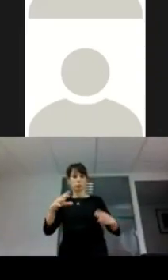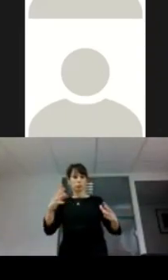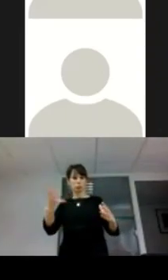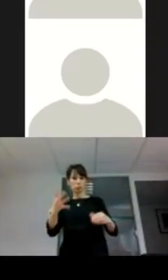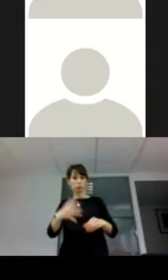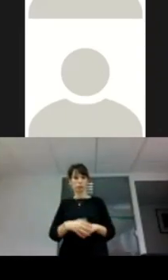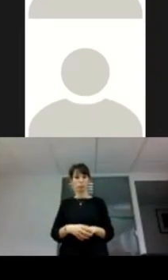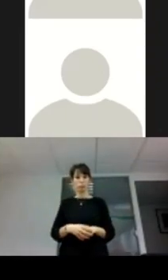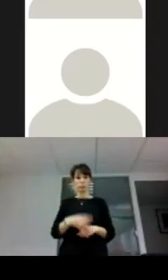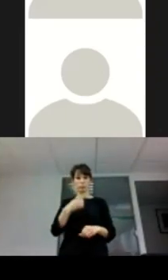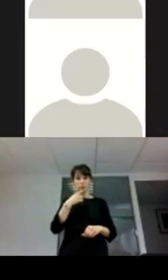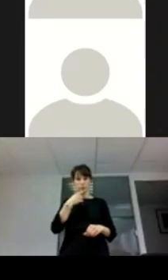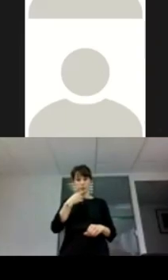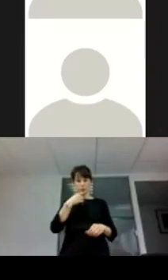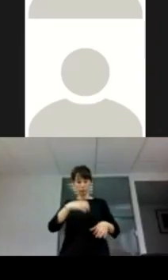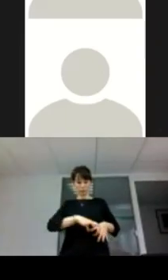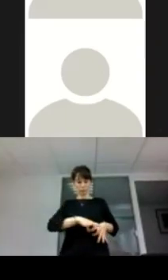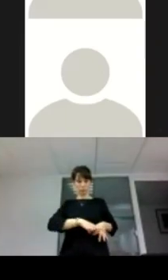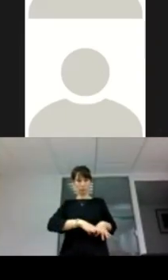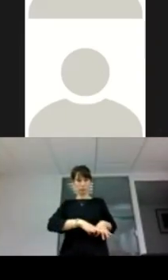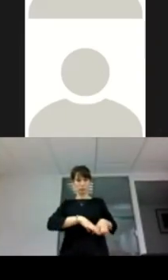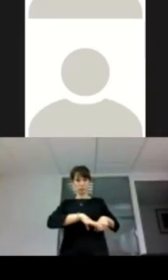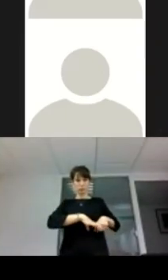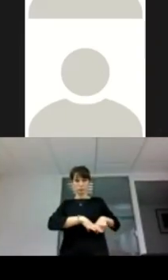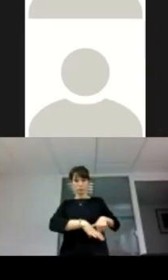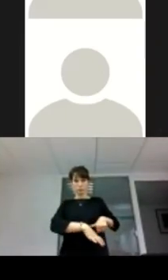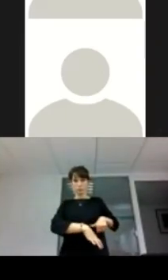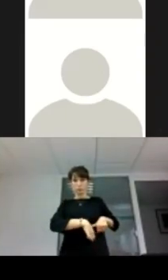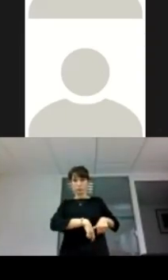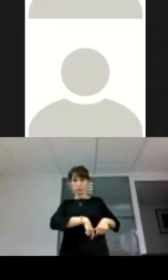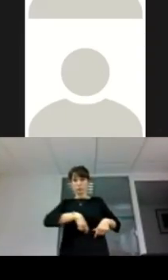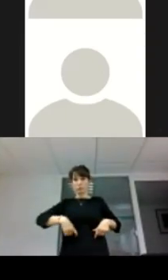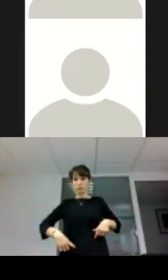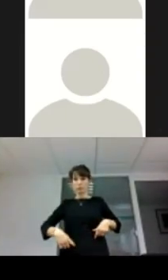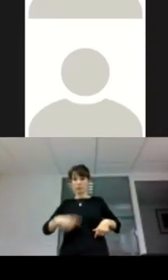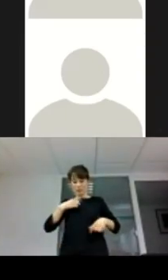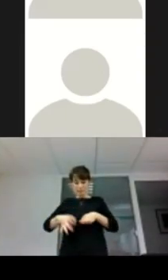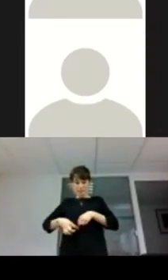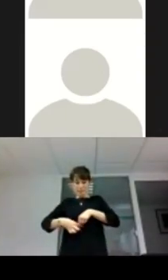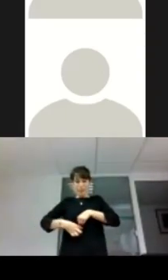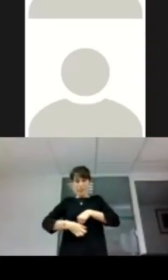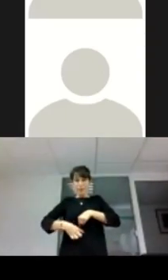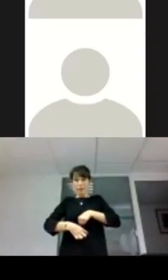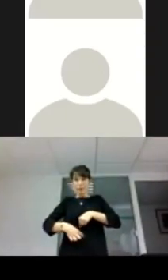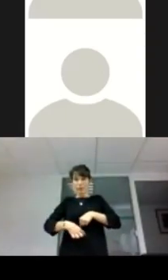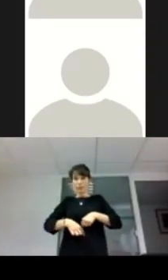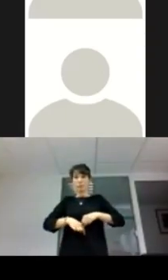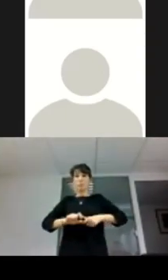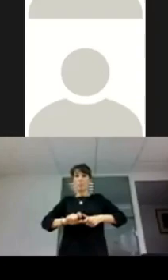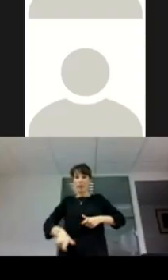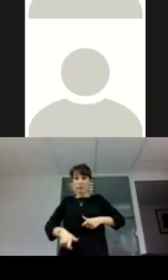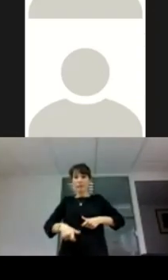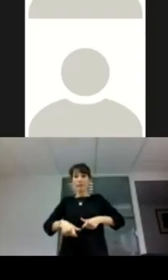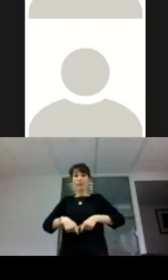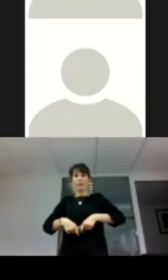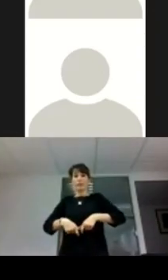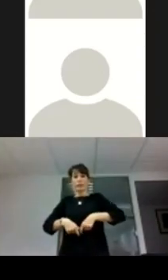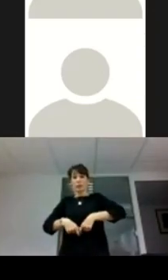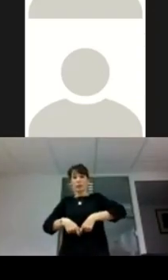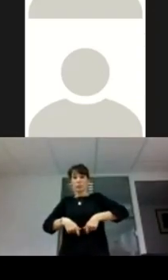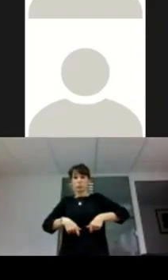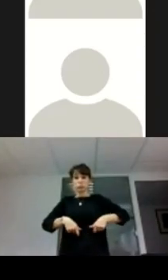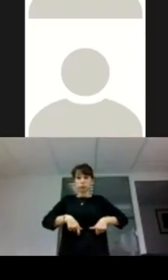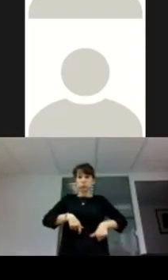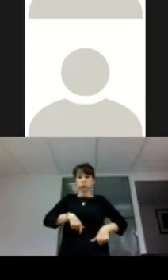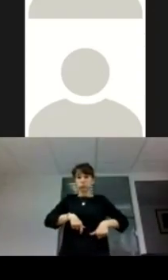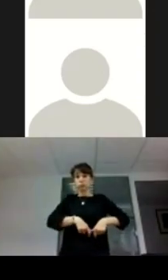c'est le côlon. Le côlon, c'est la partie du tube digestif qui suit l'intestin grêle. Et